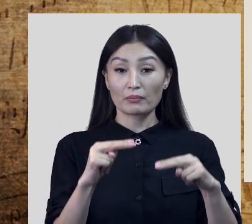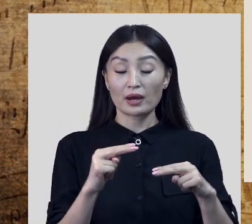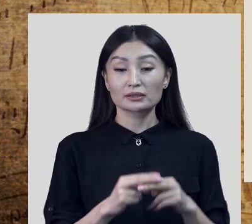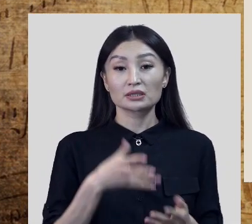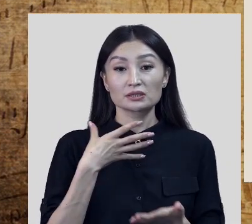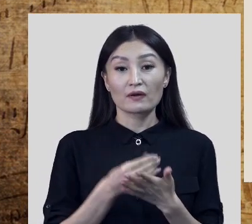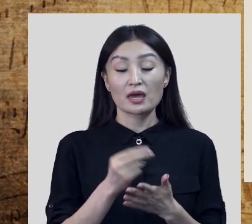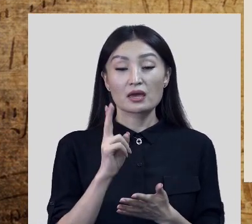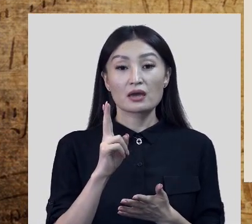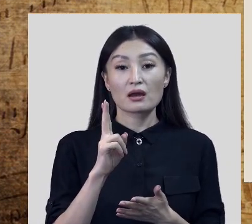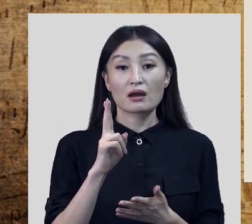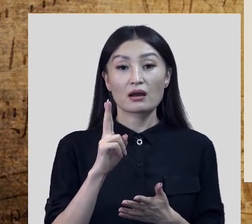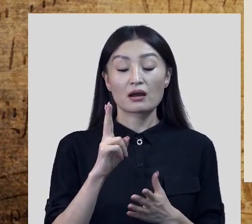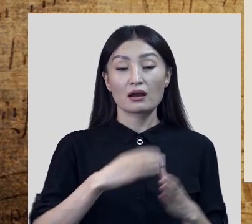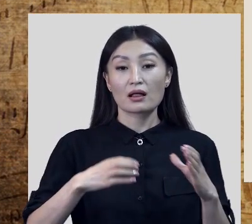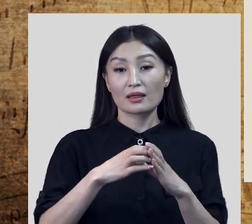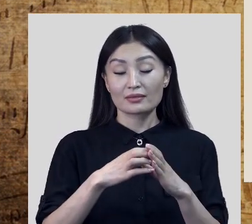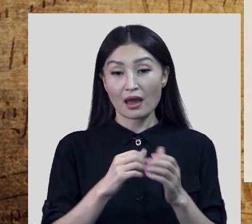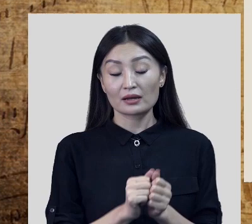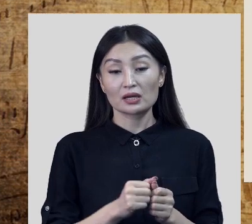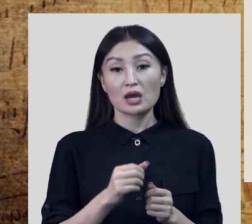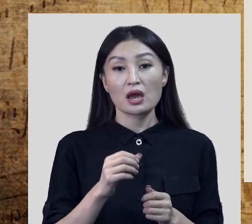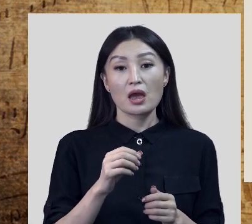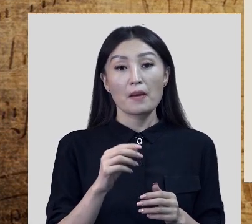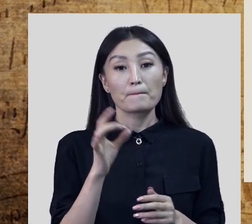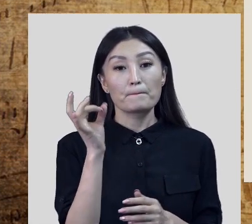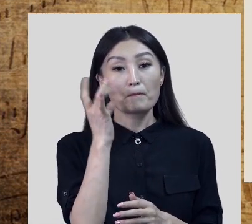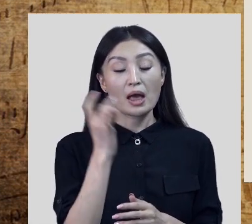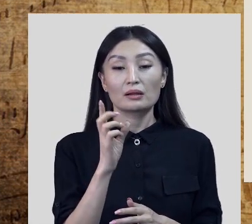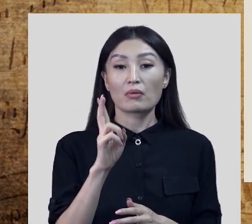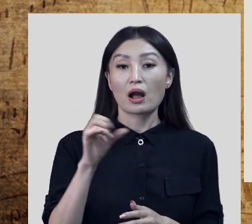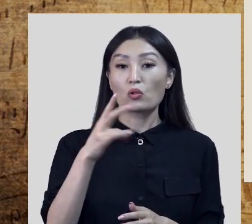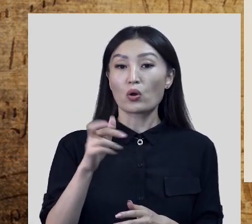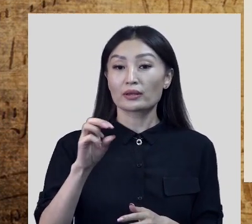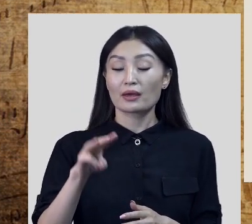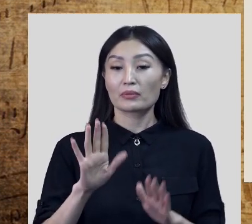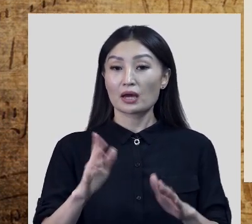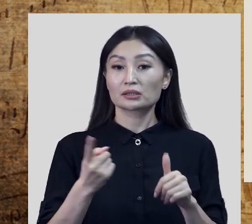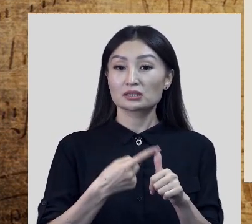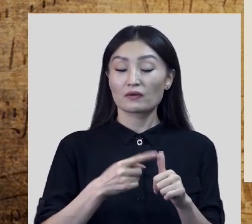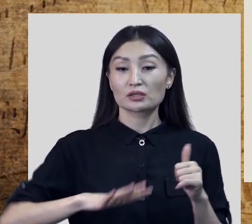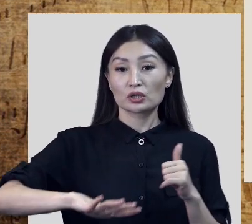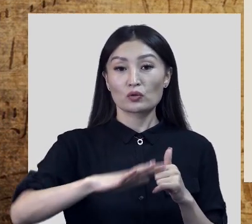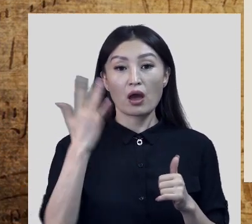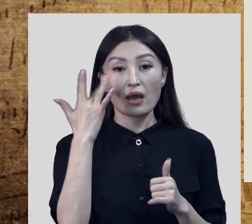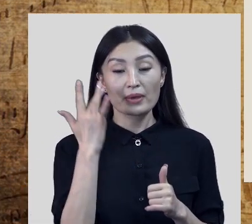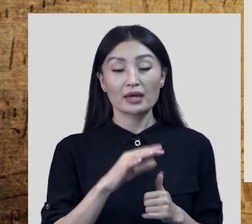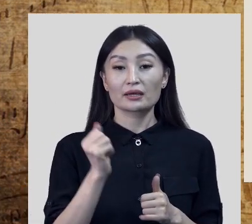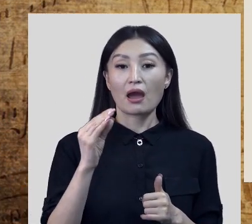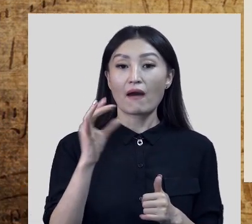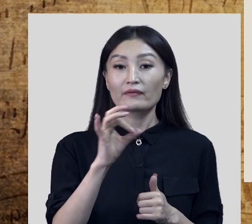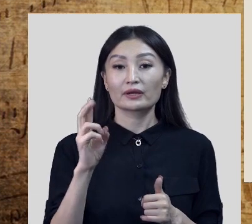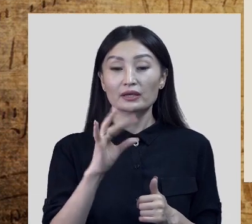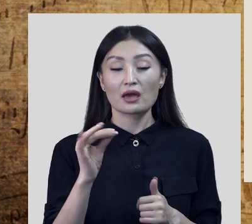своей колониальной политики английской буржуазии уделяла белым колонии так назывались территории в америке африке